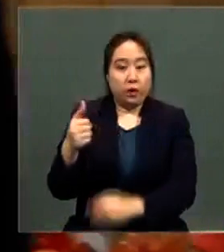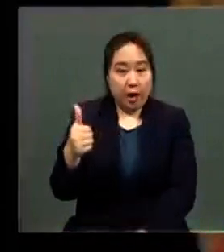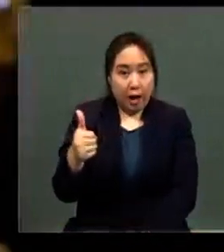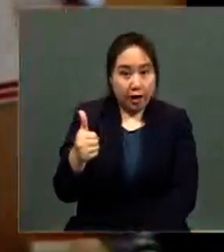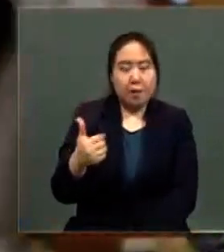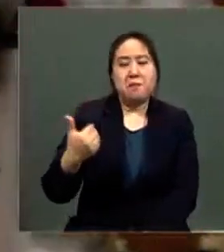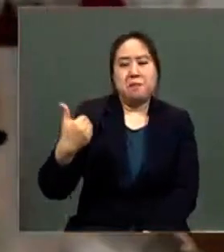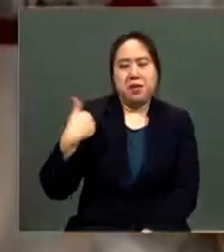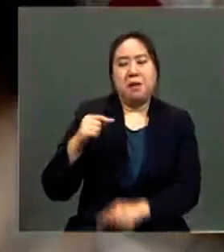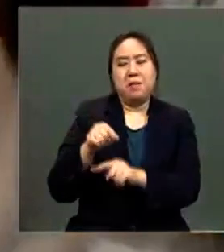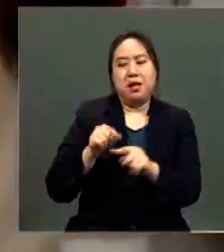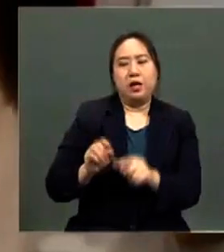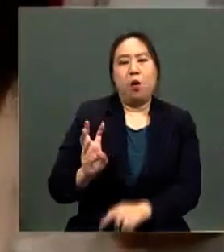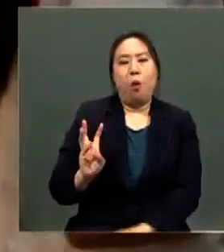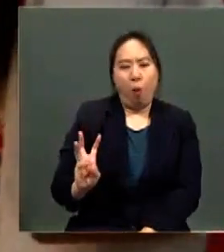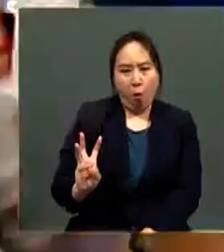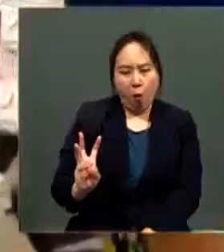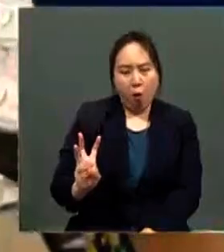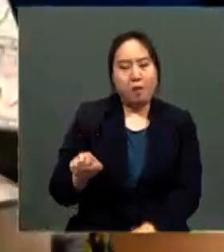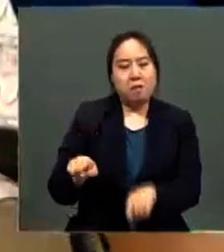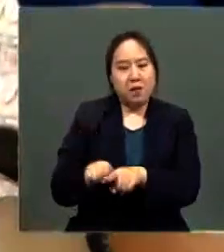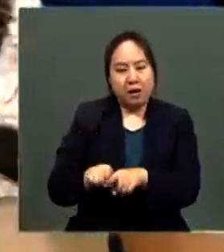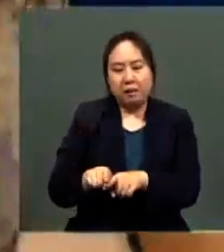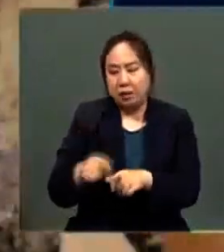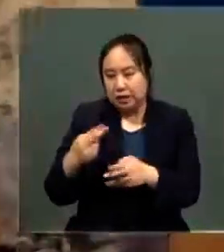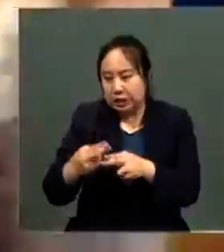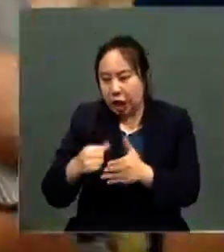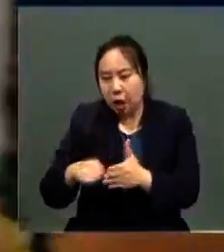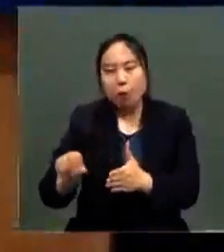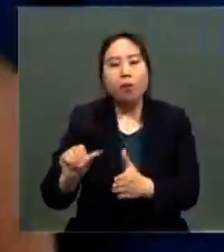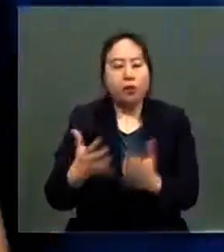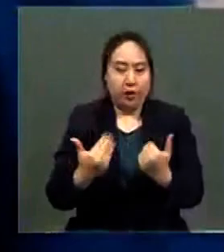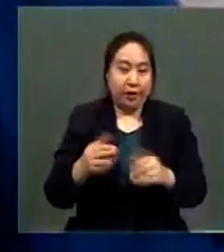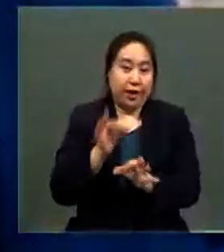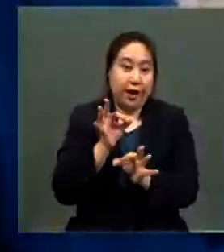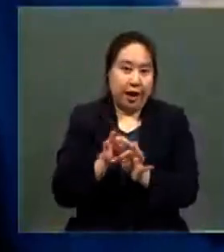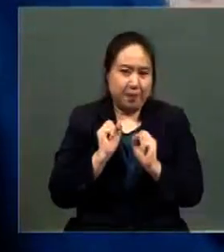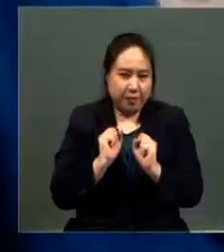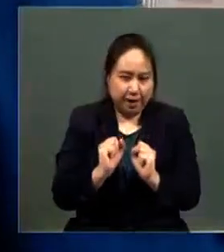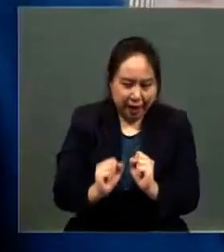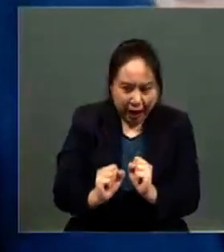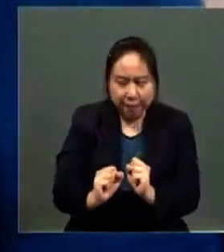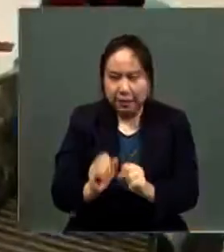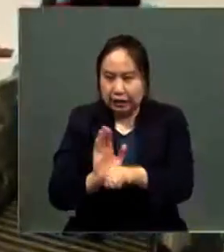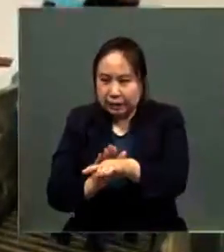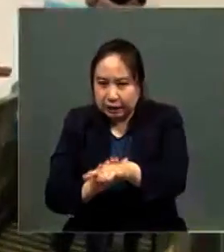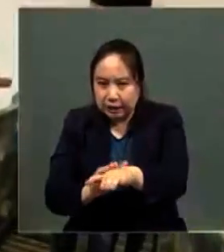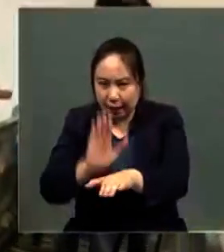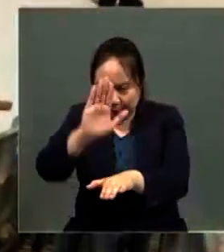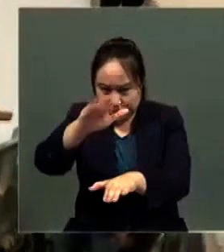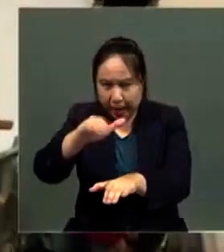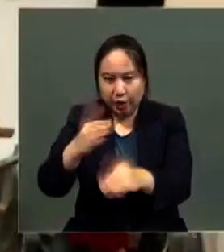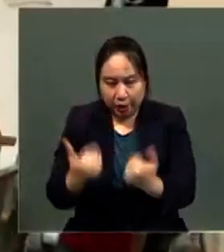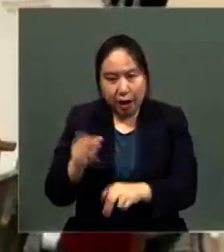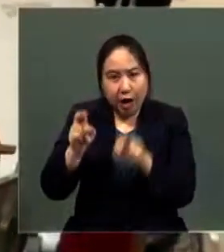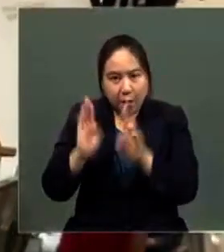เพียง 6% เท่านั้นที่หลุดจากระบบซึ่งธนาคารพาณิชย์ก็ได้พยายามติดต่อเพื่อนำเข้าสู่ระบ